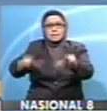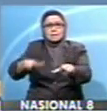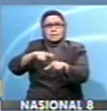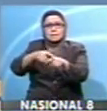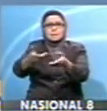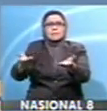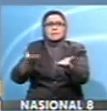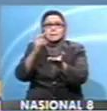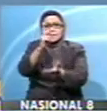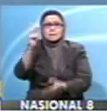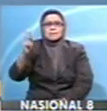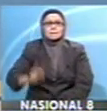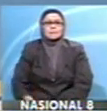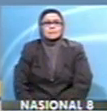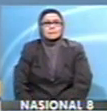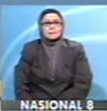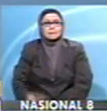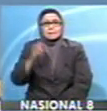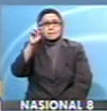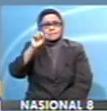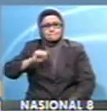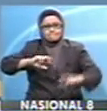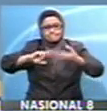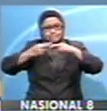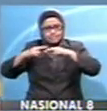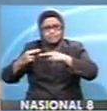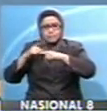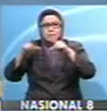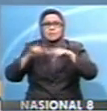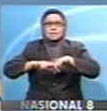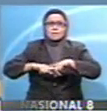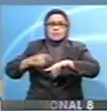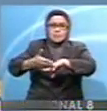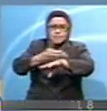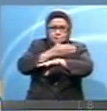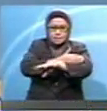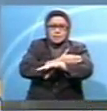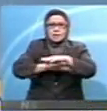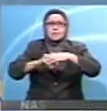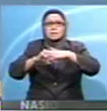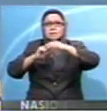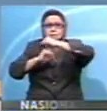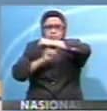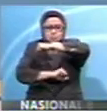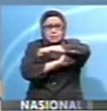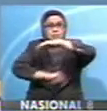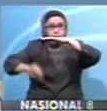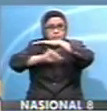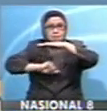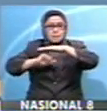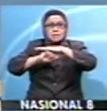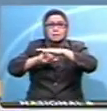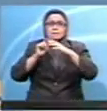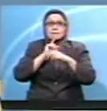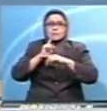situ kos baik pulih dan membina semula infrastruktur asas yang musnah akibat banjir disember lalu dijangka meningkat setakat ini